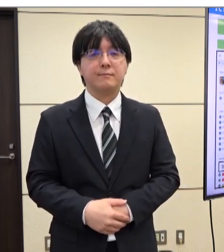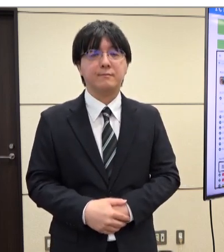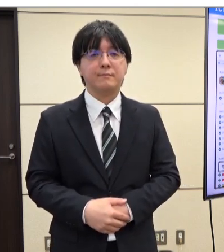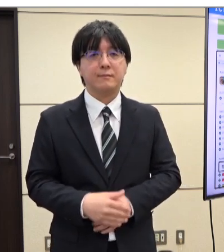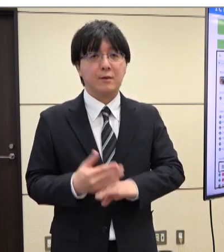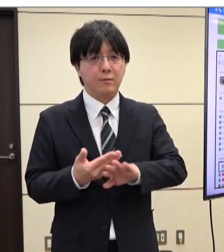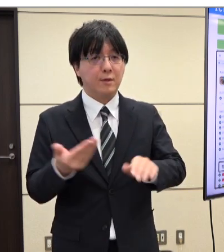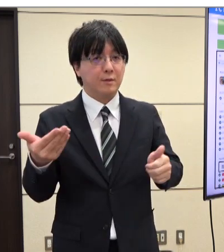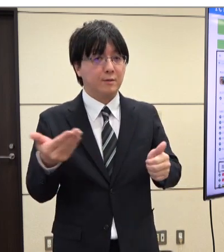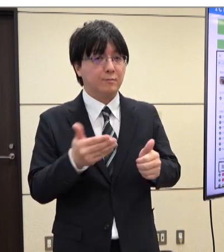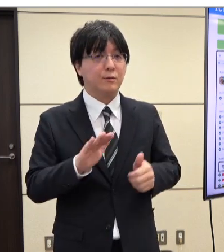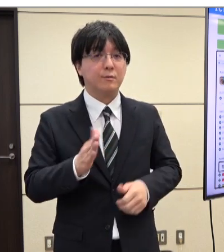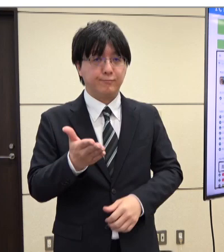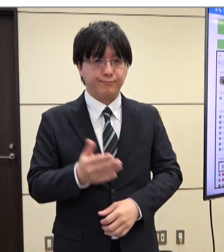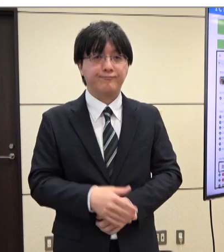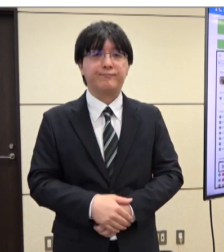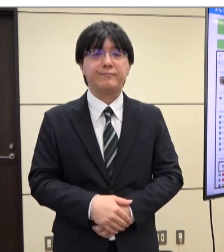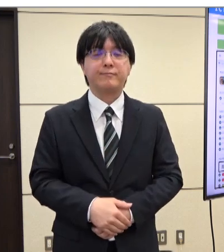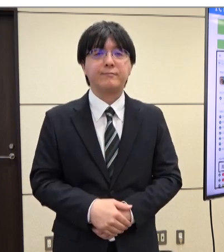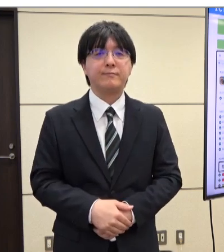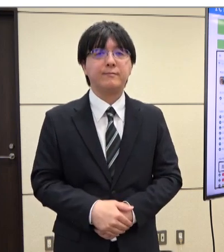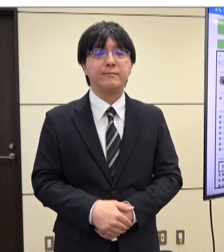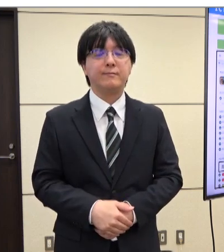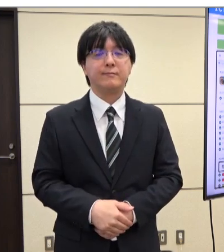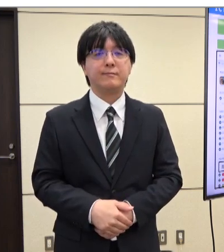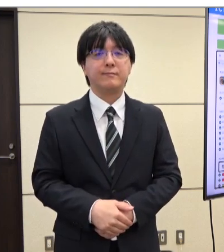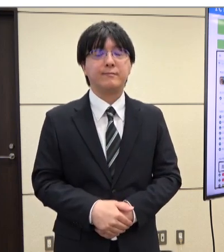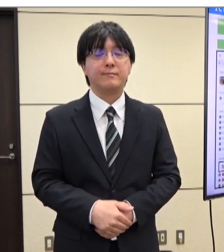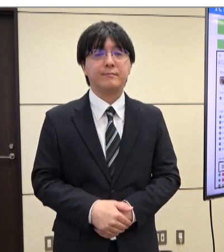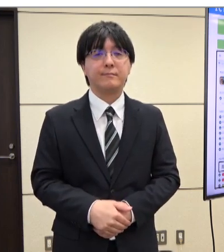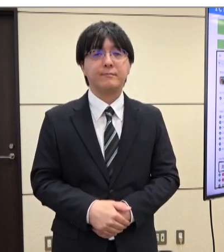ございますか。読売さん。